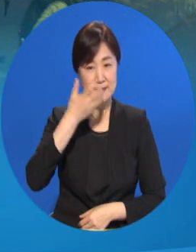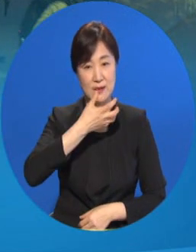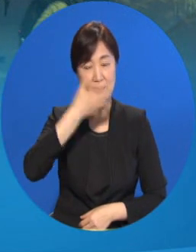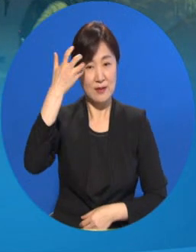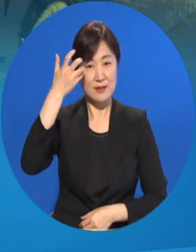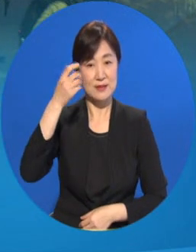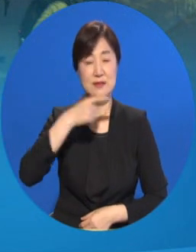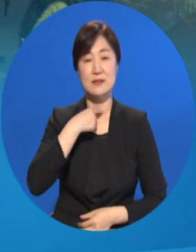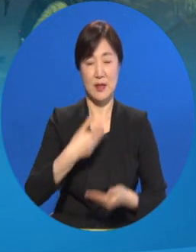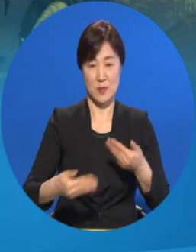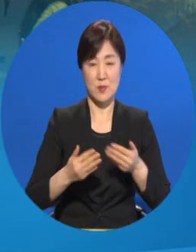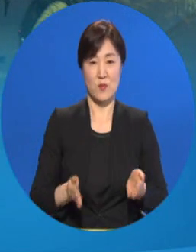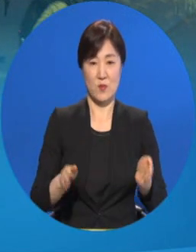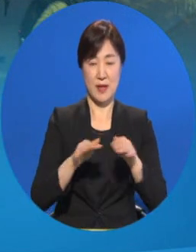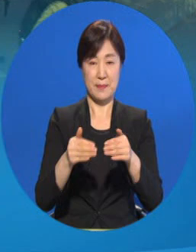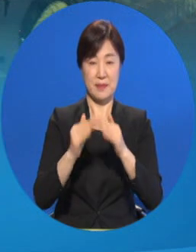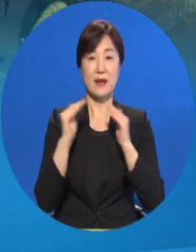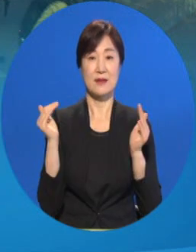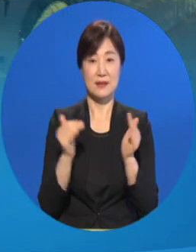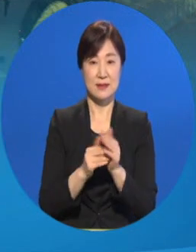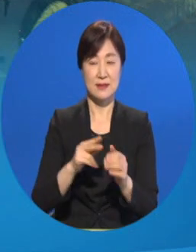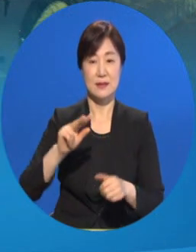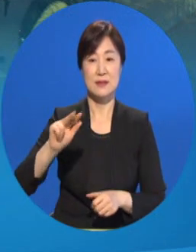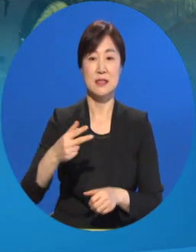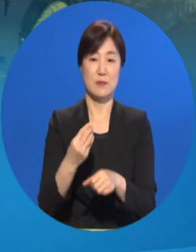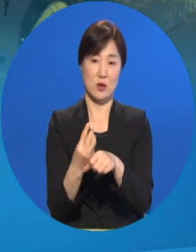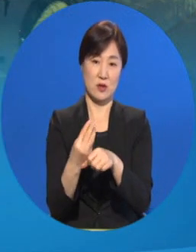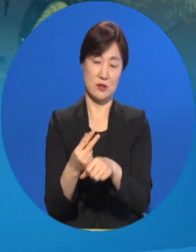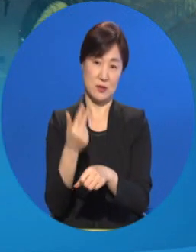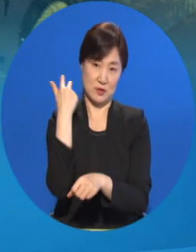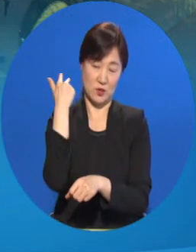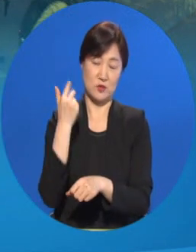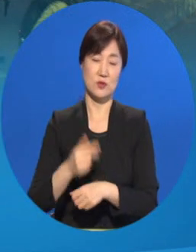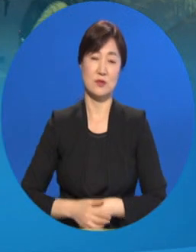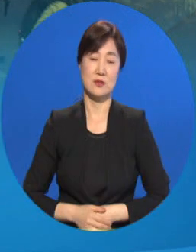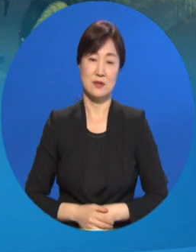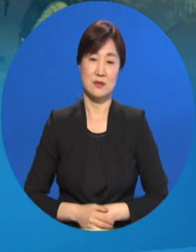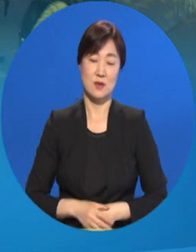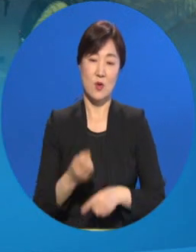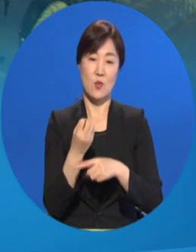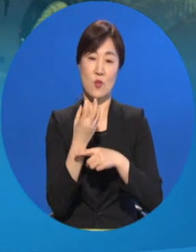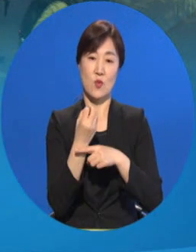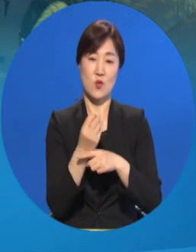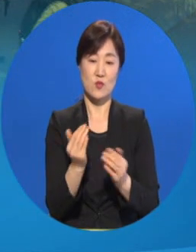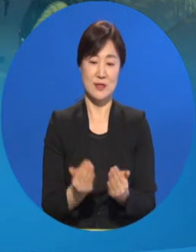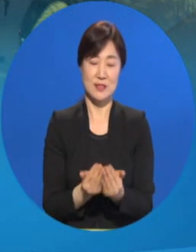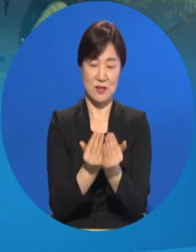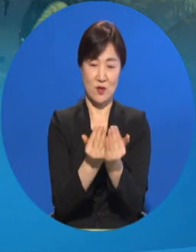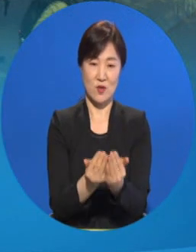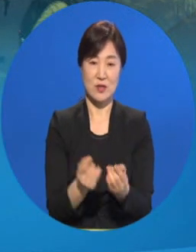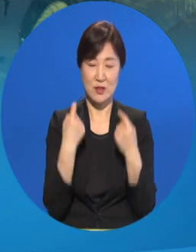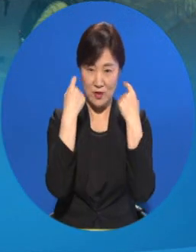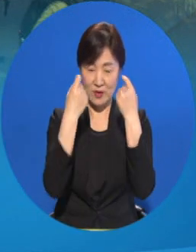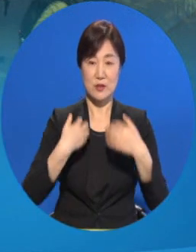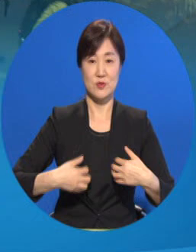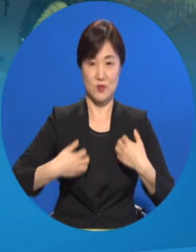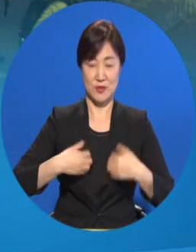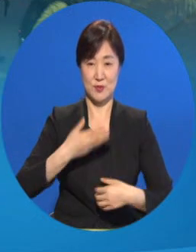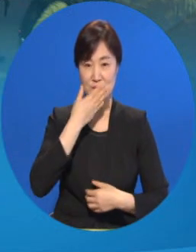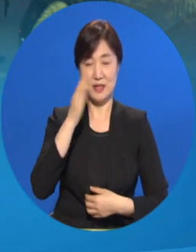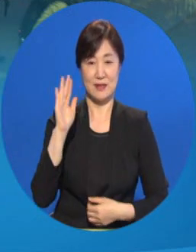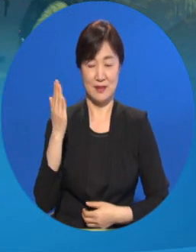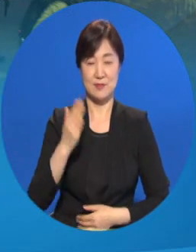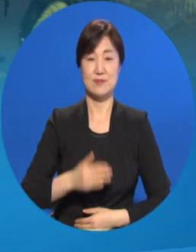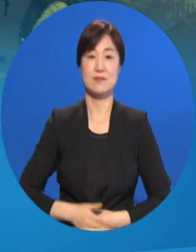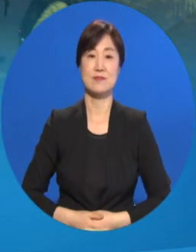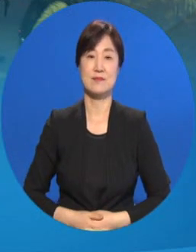마련됐습니다. 700년 전으로 시간여행을 떠나서 신안 보물선의 이야기를 신나는 모험과 함께 즐길 수 있게 됐습니다.